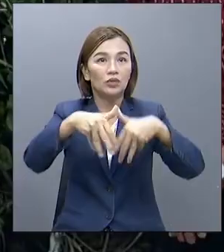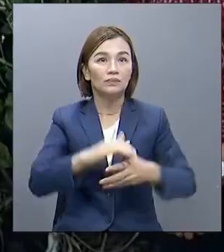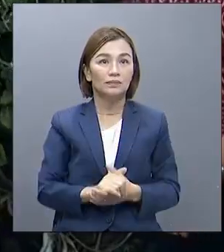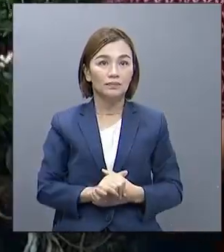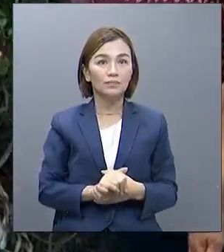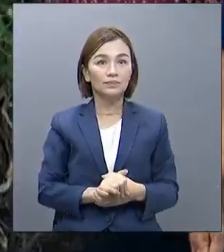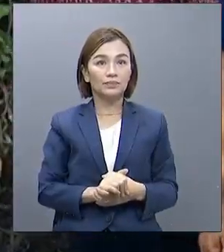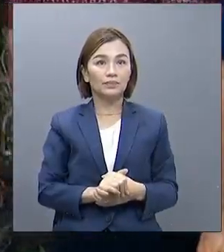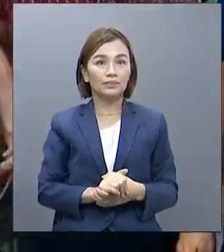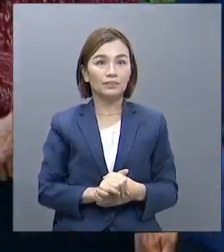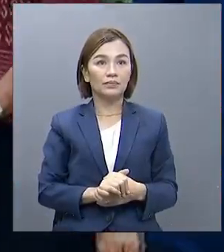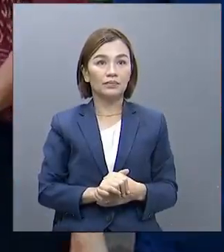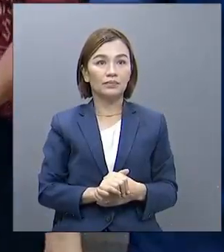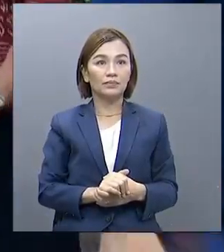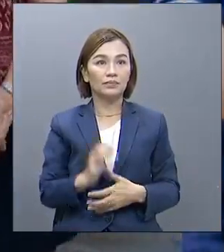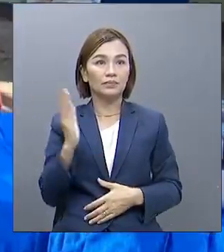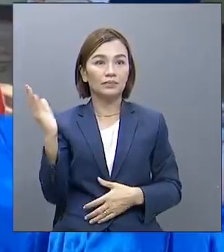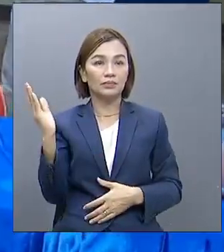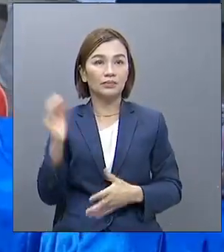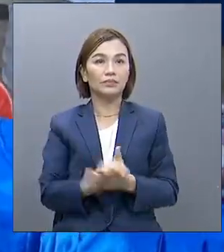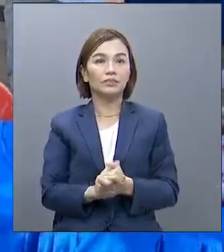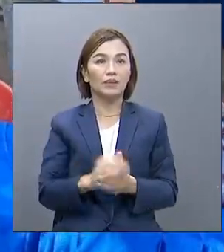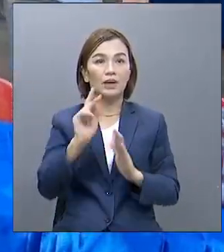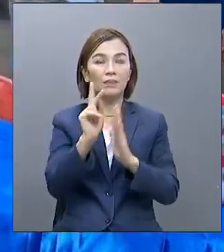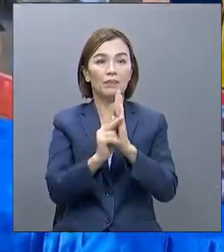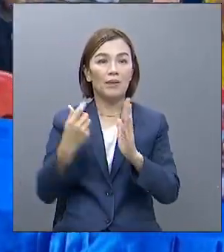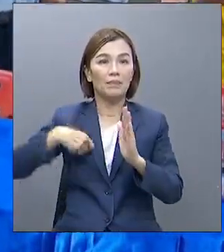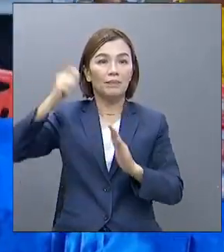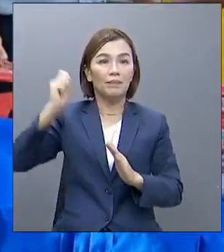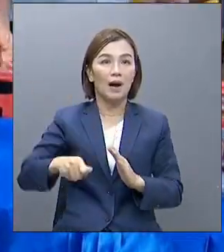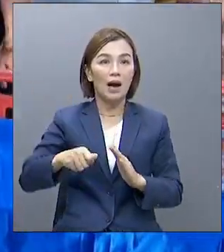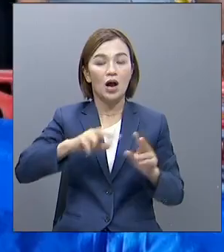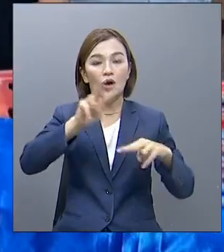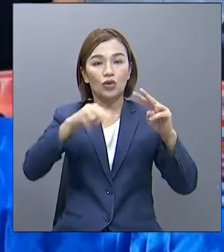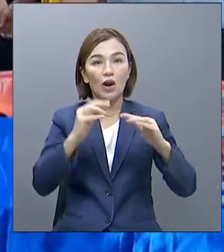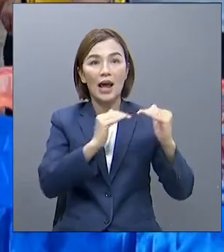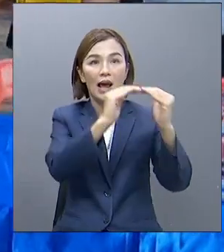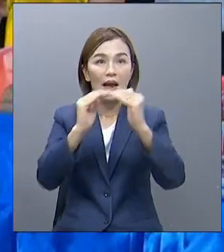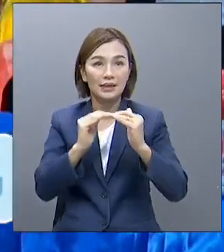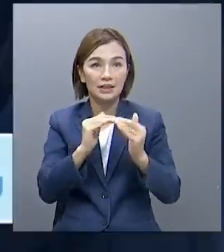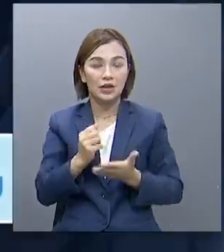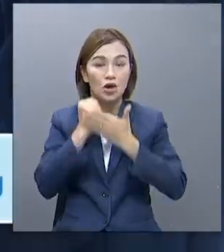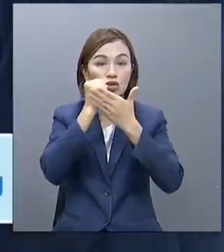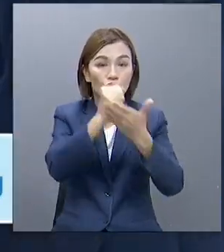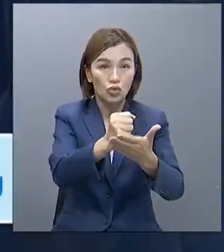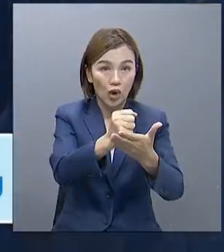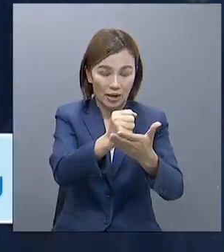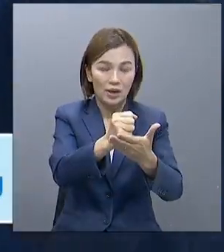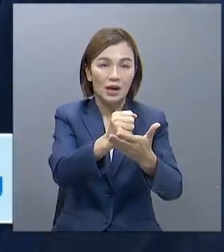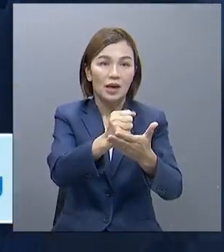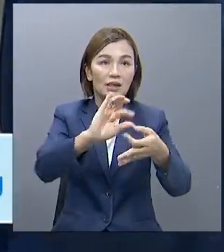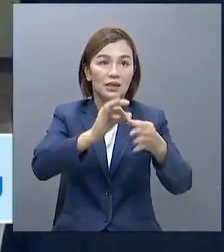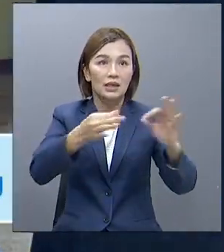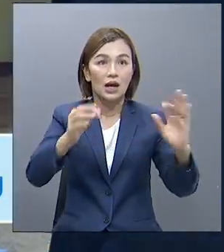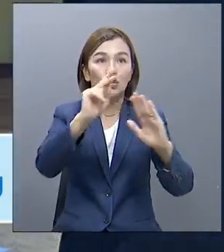นี่เป็นภาพการช่วยเหลือนะคะของอัยการจังหวัดคุ้มครองสิทธิและช่วยเหลือทางกฎหมายและการบังคับคดีจังหวัดมหาสารคามคุณ